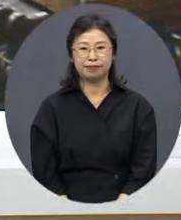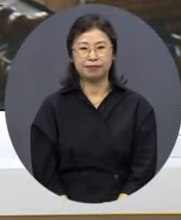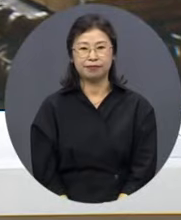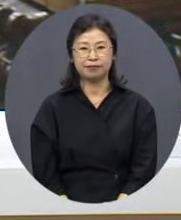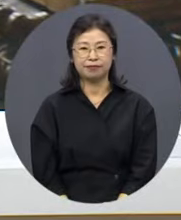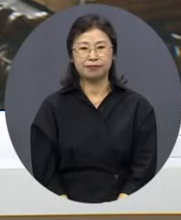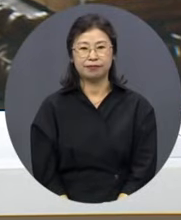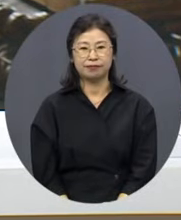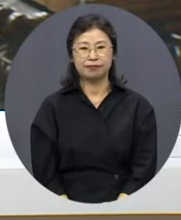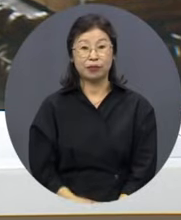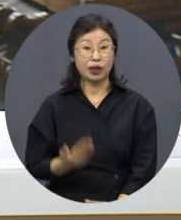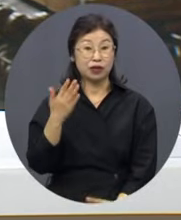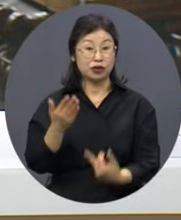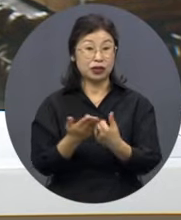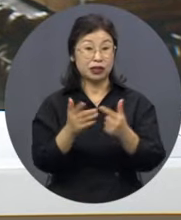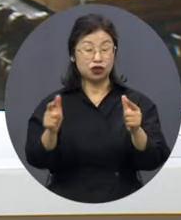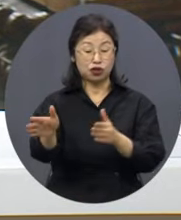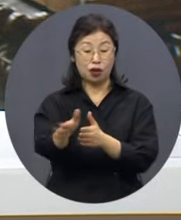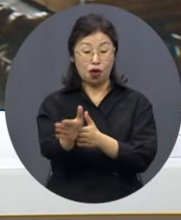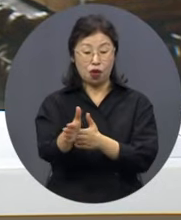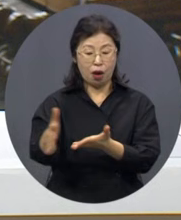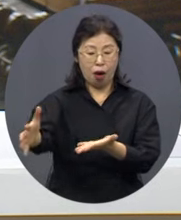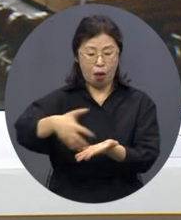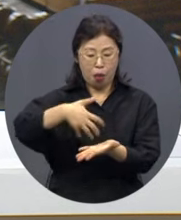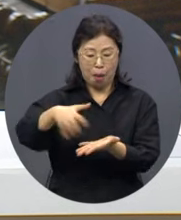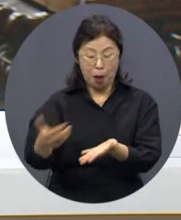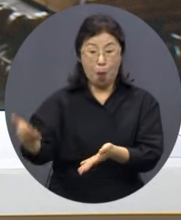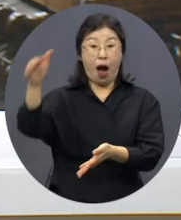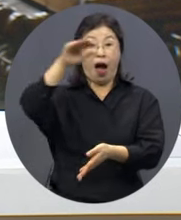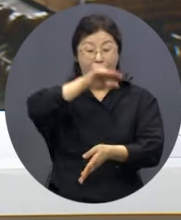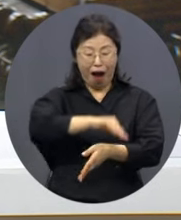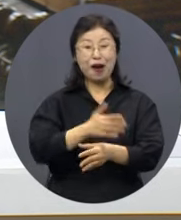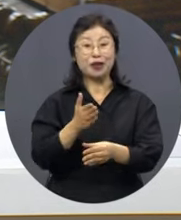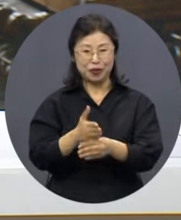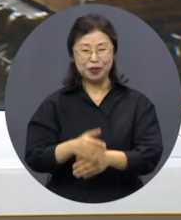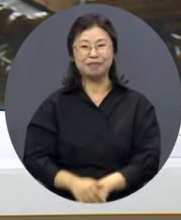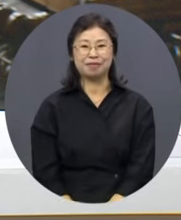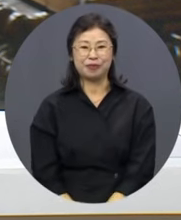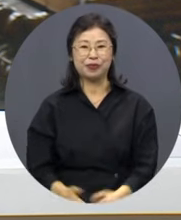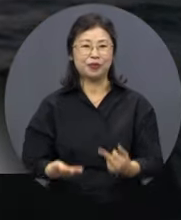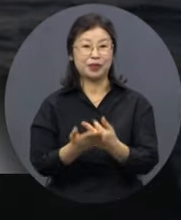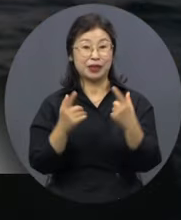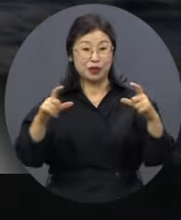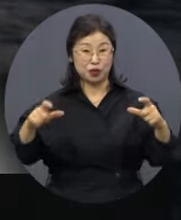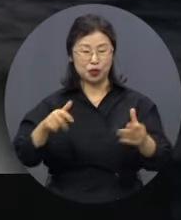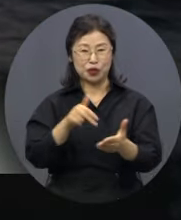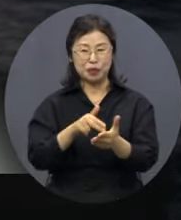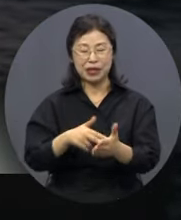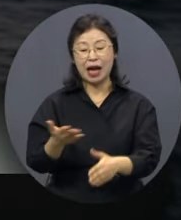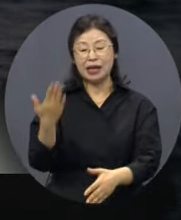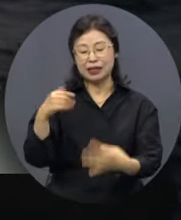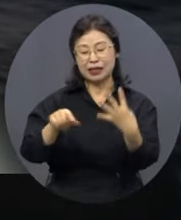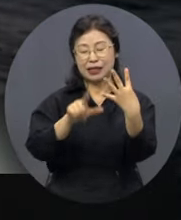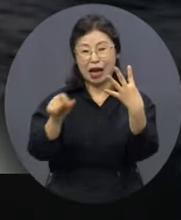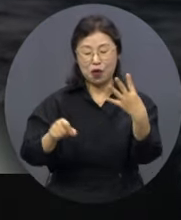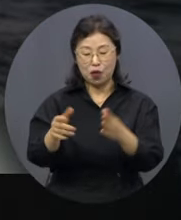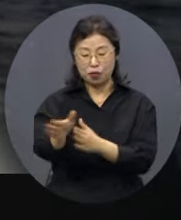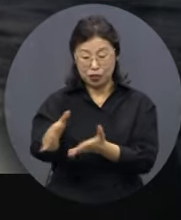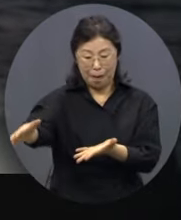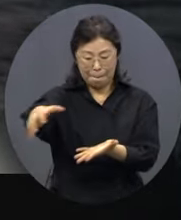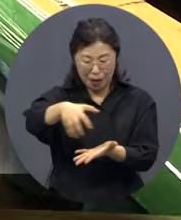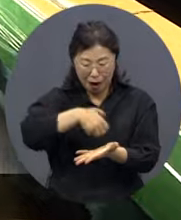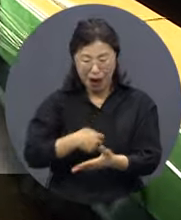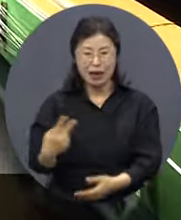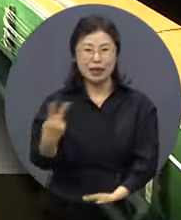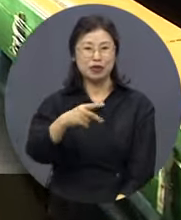포함됐습니다 최근 제주역 어량이 증가한 것으로 나타났습니다 제주도에 따르면 지난달 제주자 횡량이